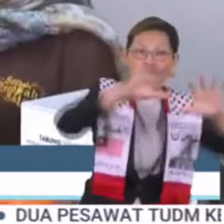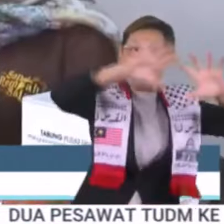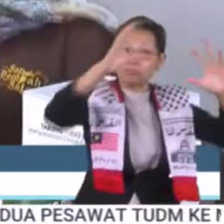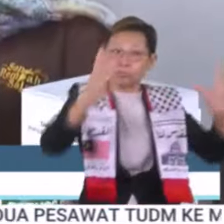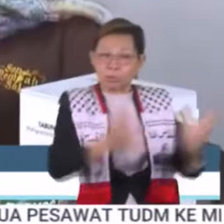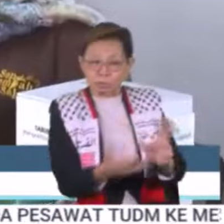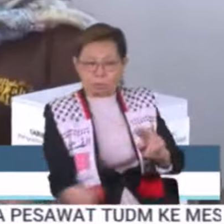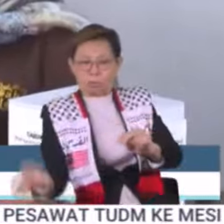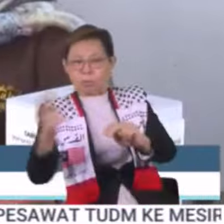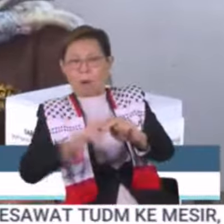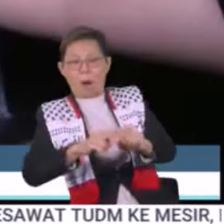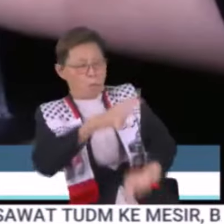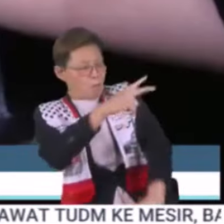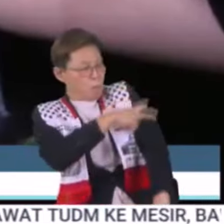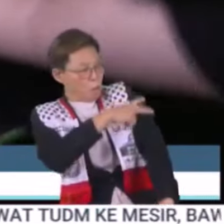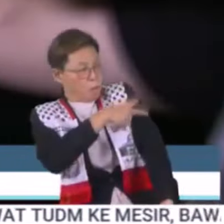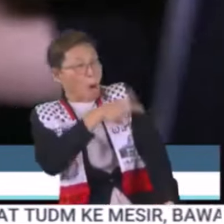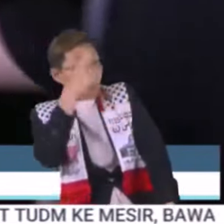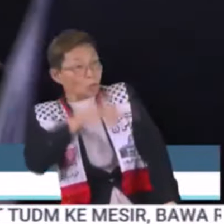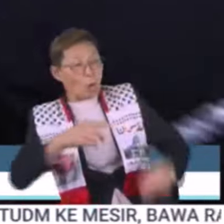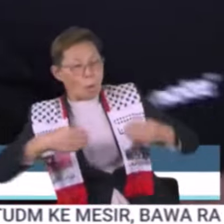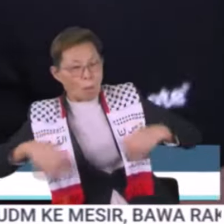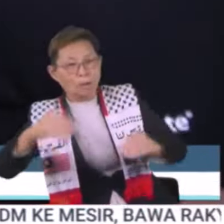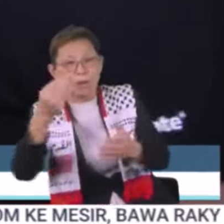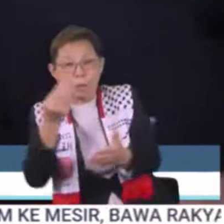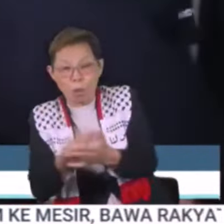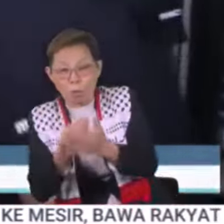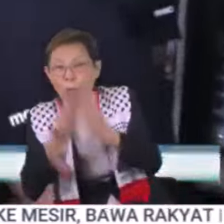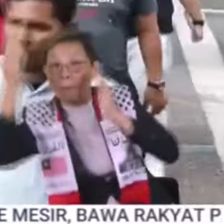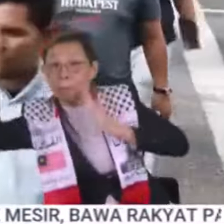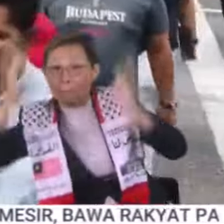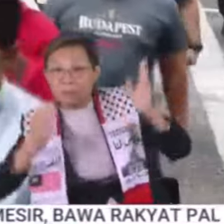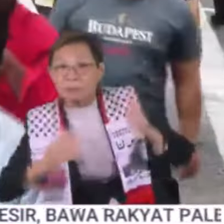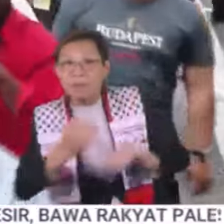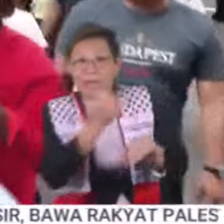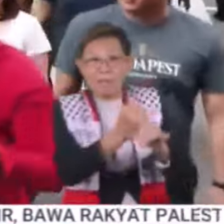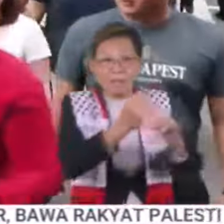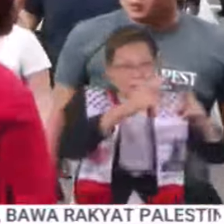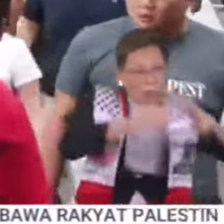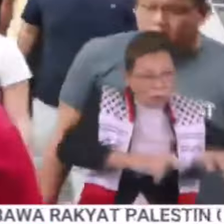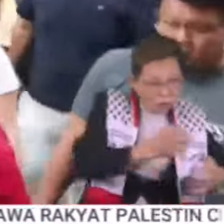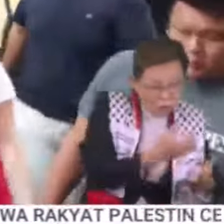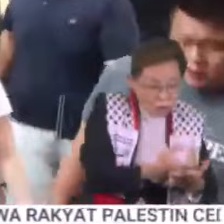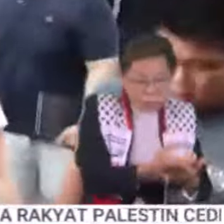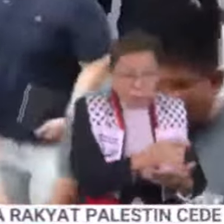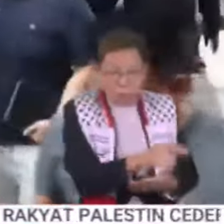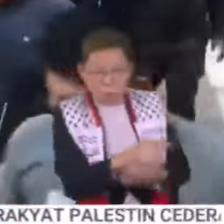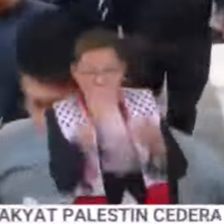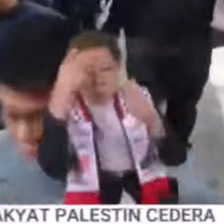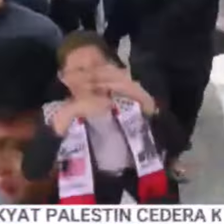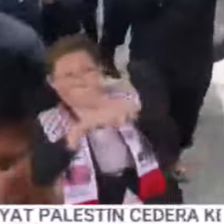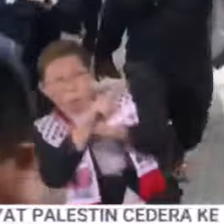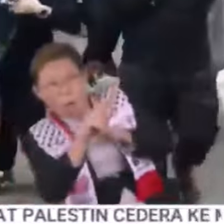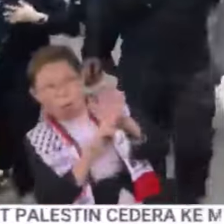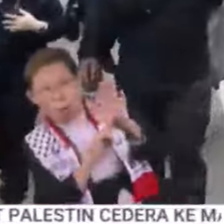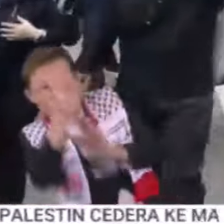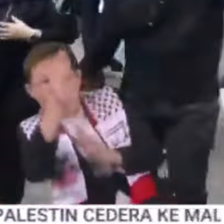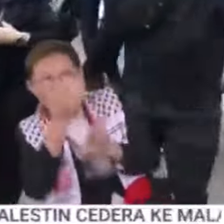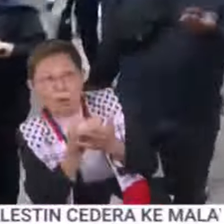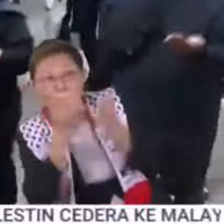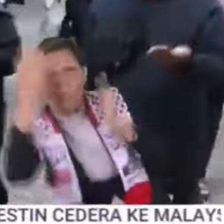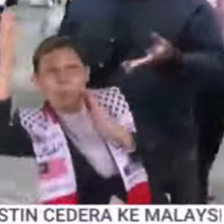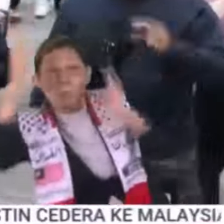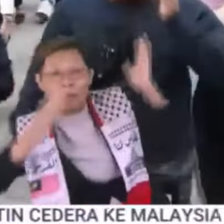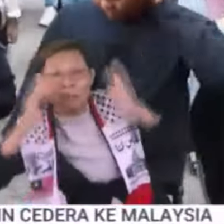antarabangsa telah menaikkan rating mereka bagi pasaran kapital Malaysia. Institusi Kajian Ekonomi juga mengunjurkan pertumbuhan